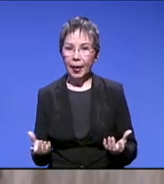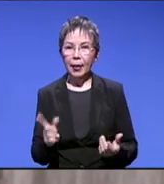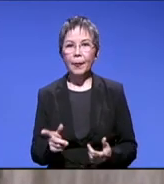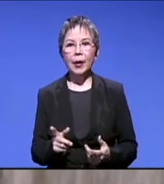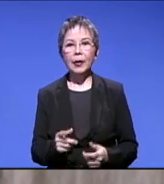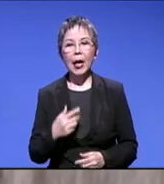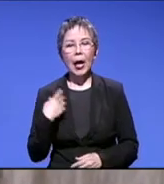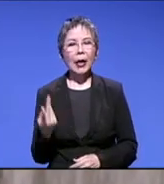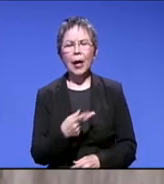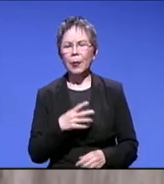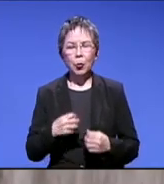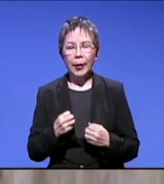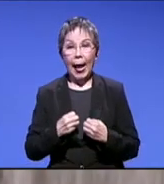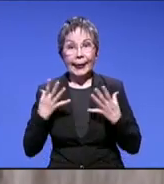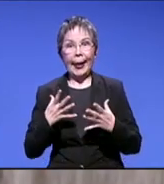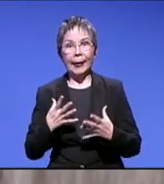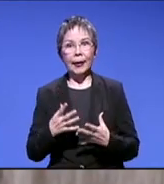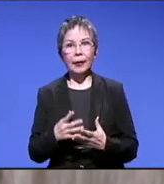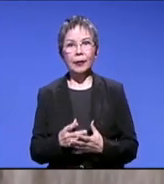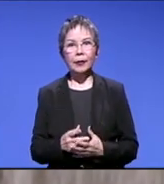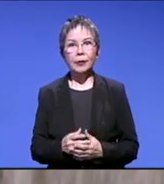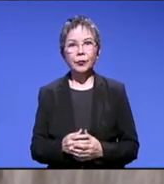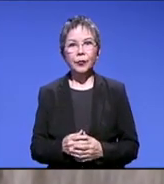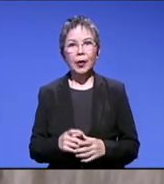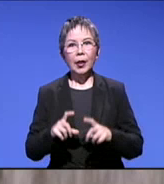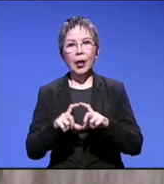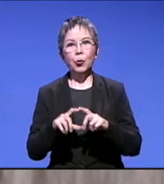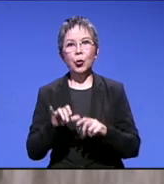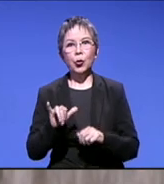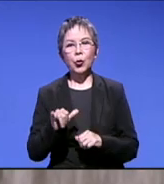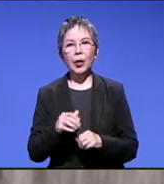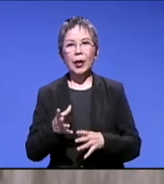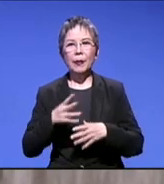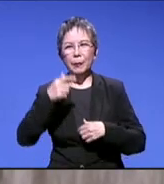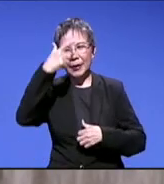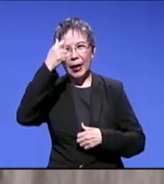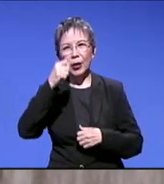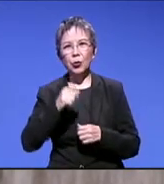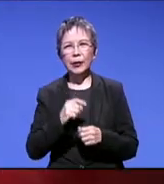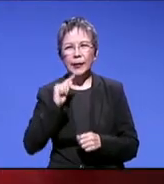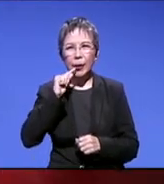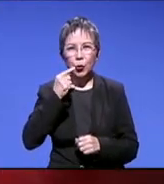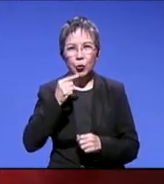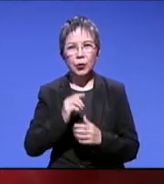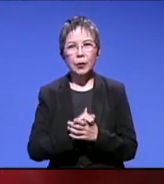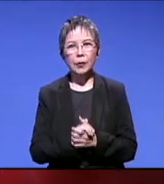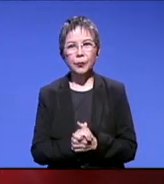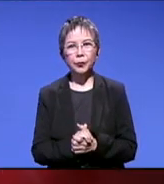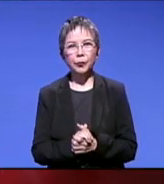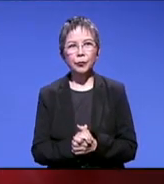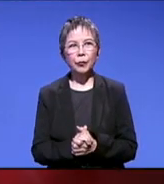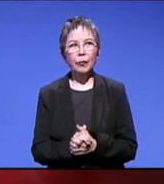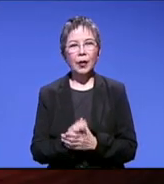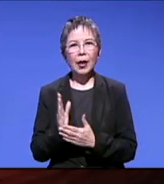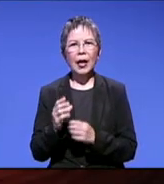kami benar-benar tidak menyangka bahwa kali ini penyakit yang diderita Ibu Ani begitu serius. Seperti